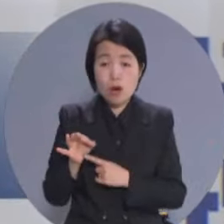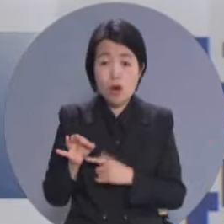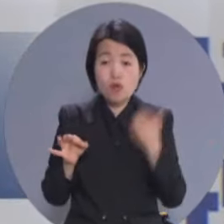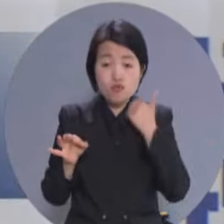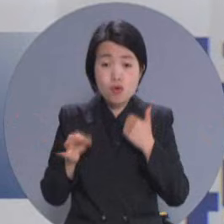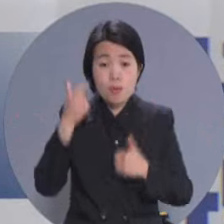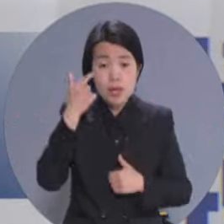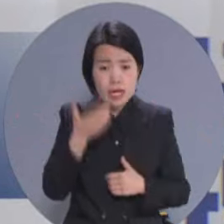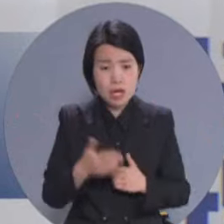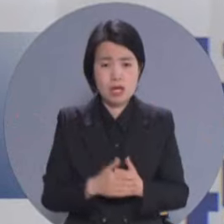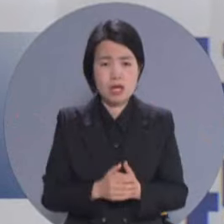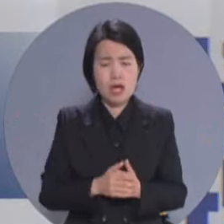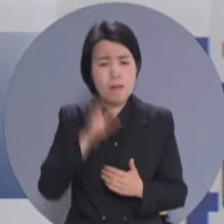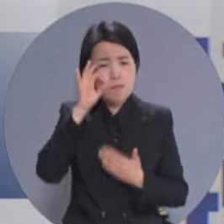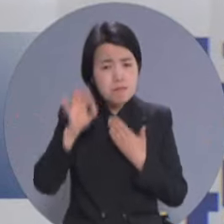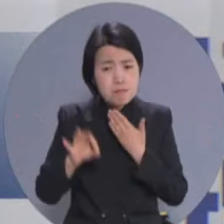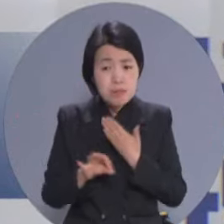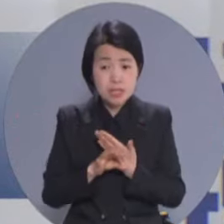설마